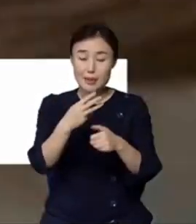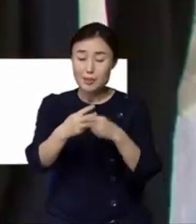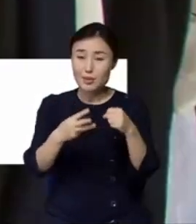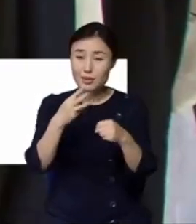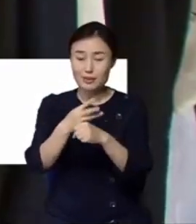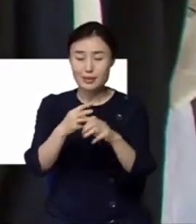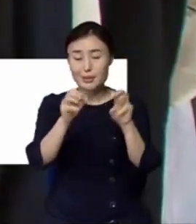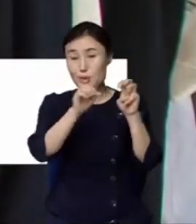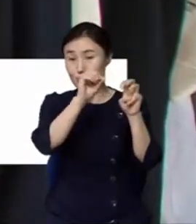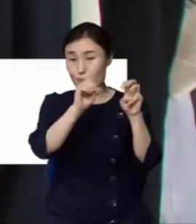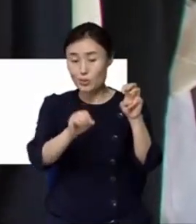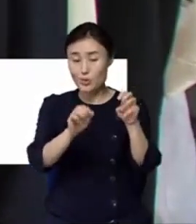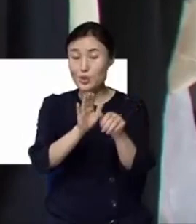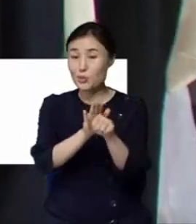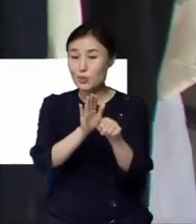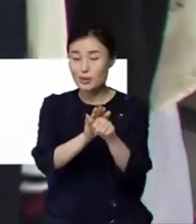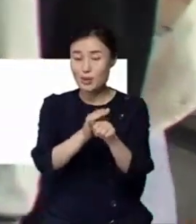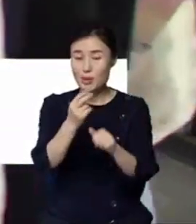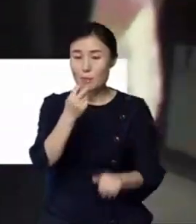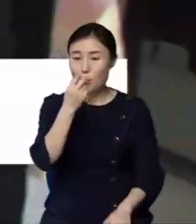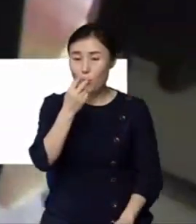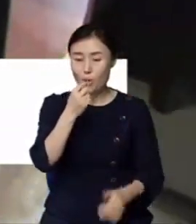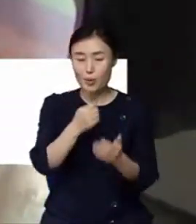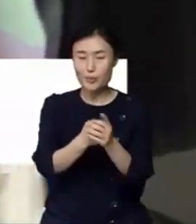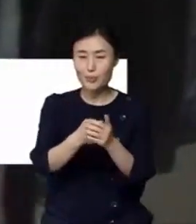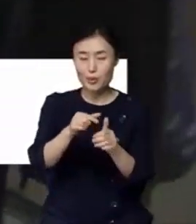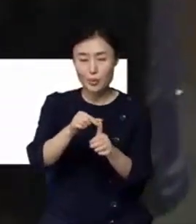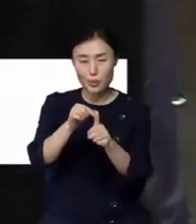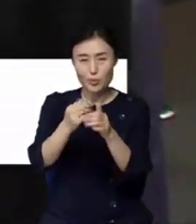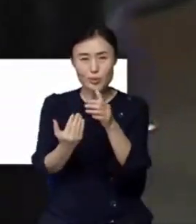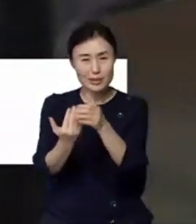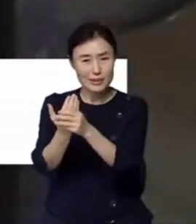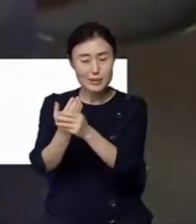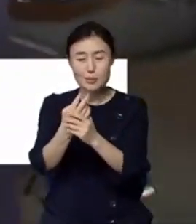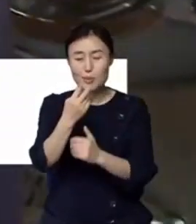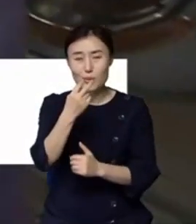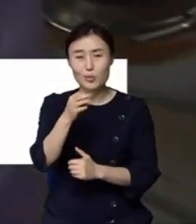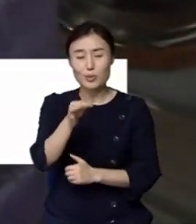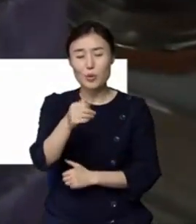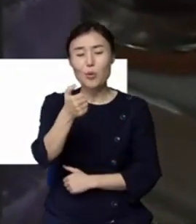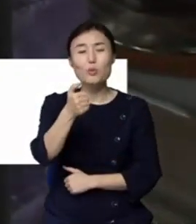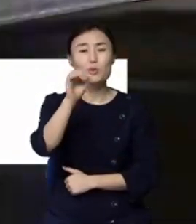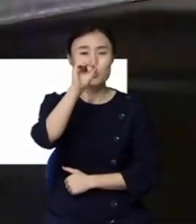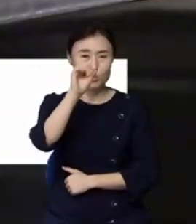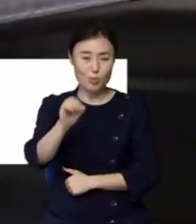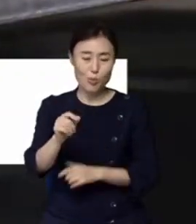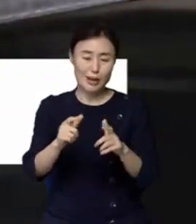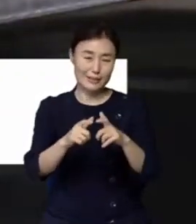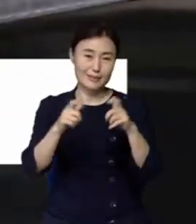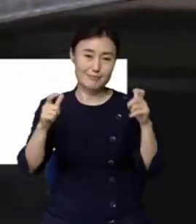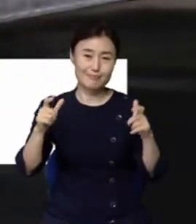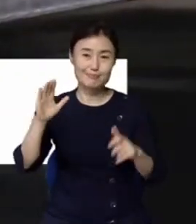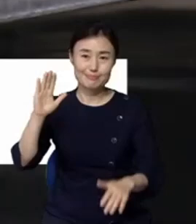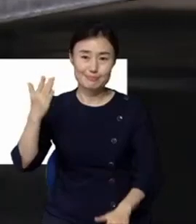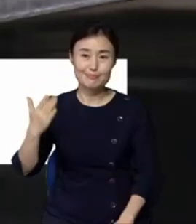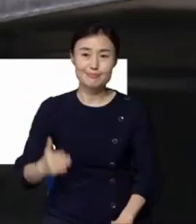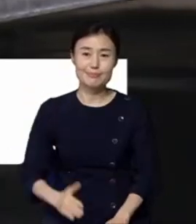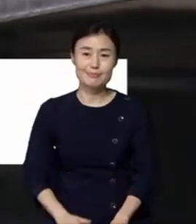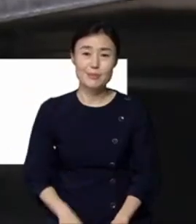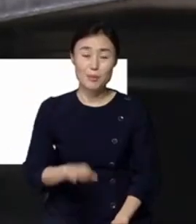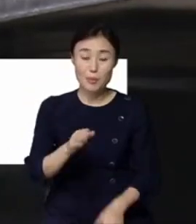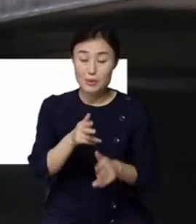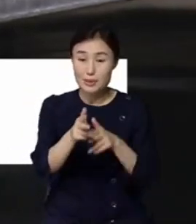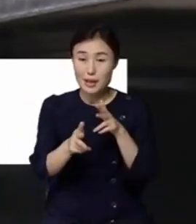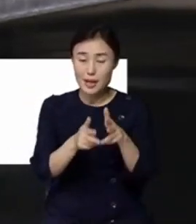3년간 30%씩 지원했던 고용보험료와 산재보험료를 이번 달부터 50%로 확대한다고 밝혔습니다.